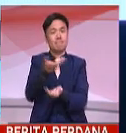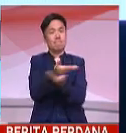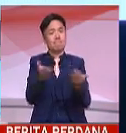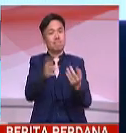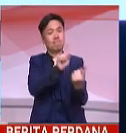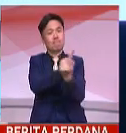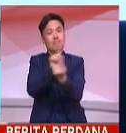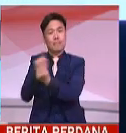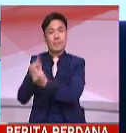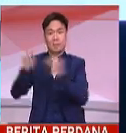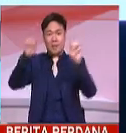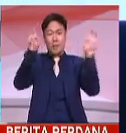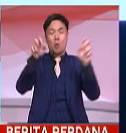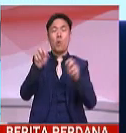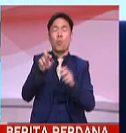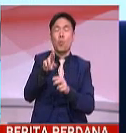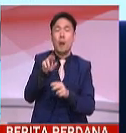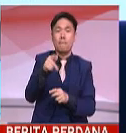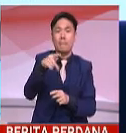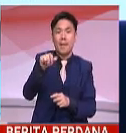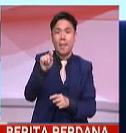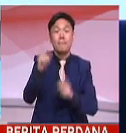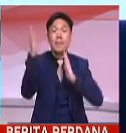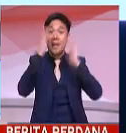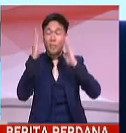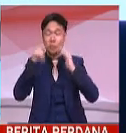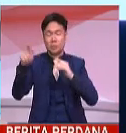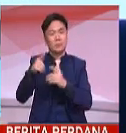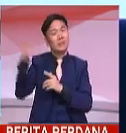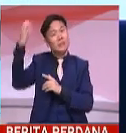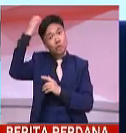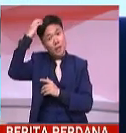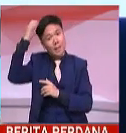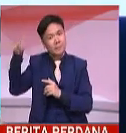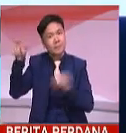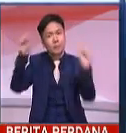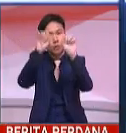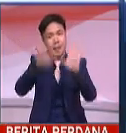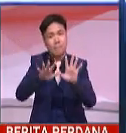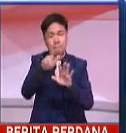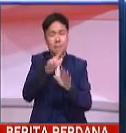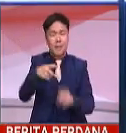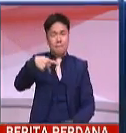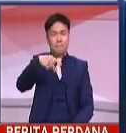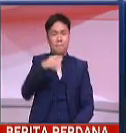Majlis Rapat Malaysia Prihatin Peringkat Negeri Selangor di Shah Alam.